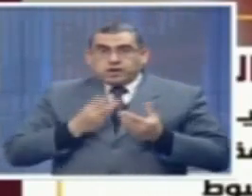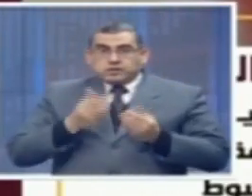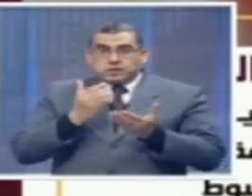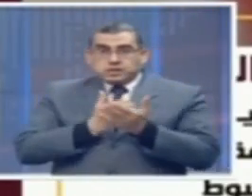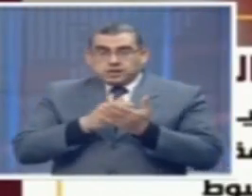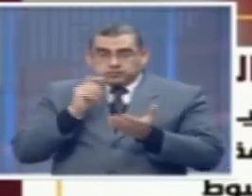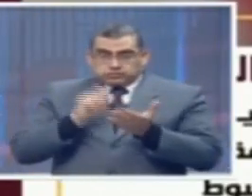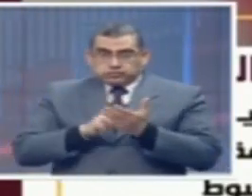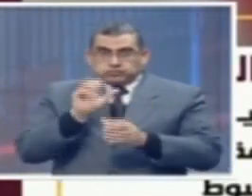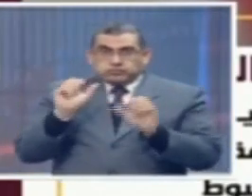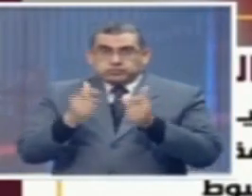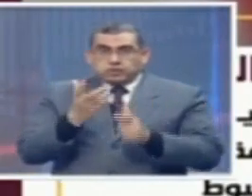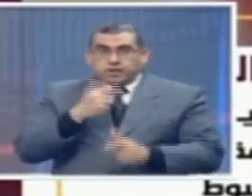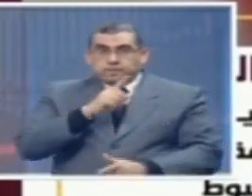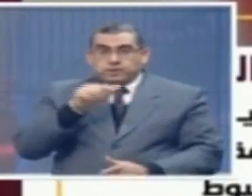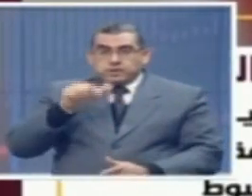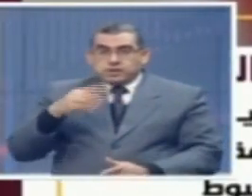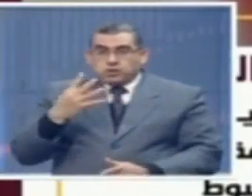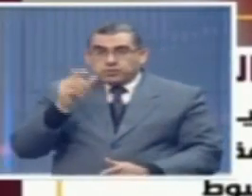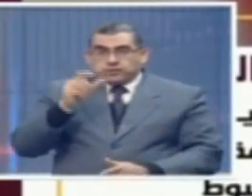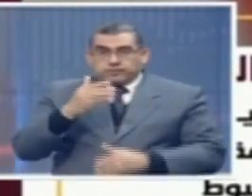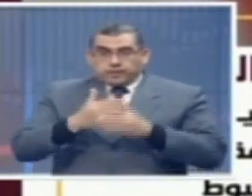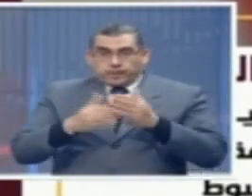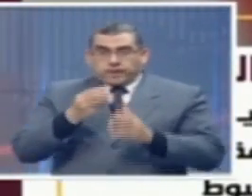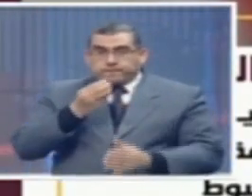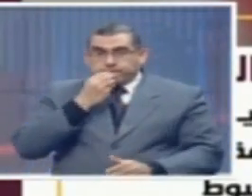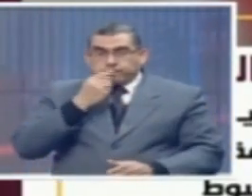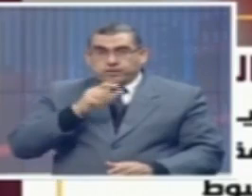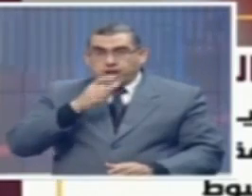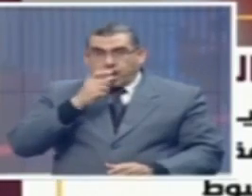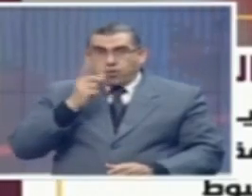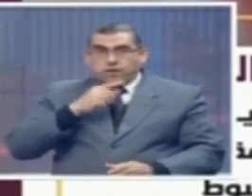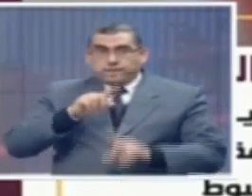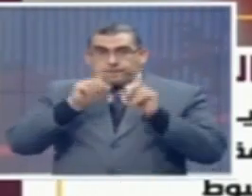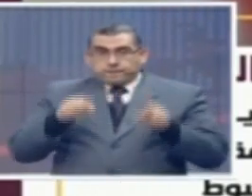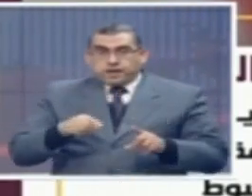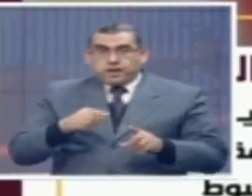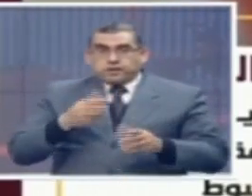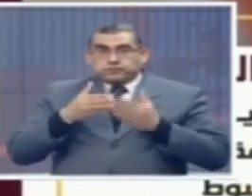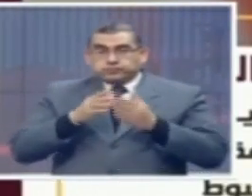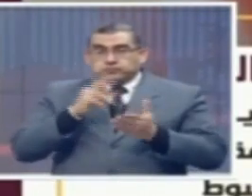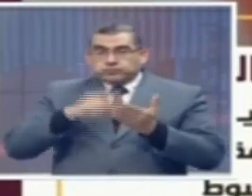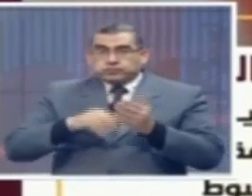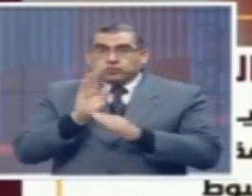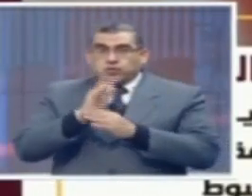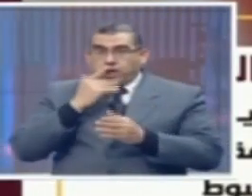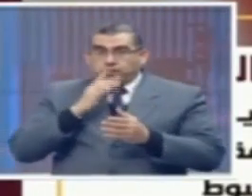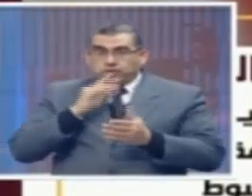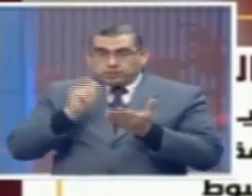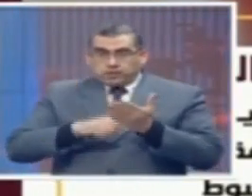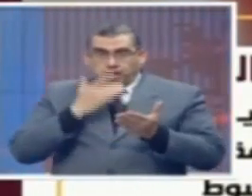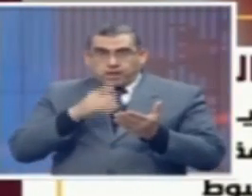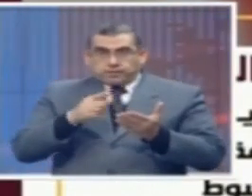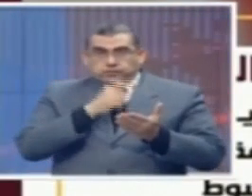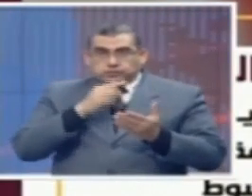في ضبط 146 منشأة ومطعم ومقهى ومحل وباخرة غير مسجلة بمأمورية الضرائب على